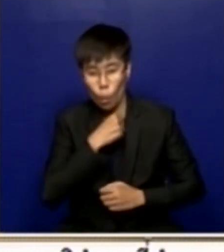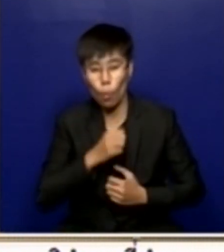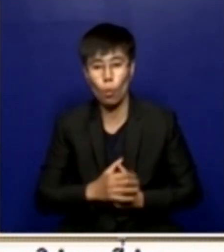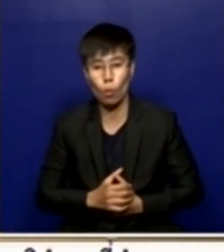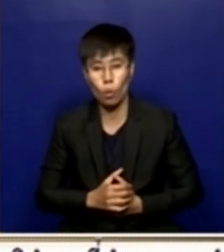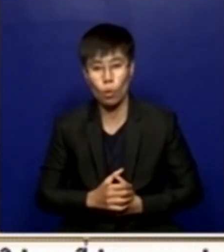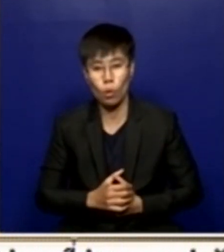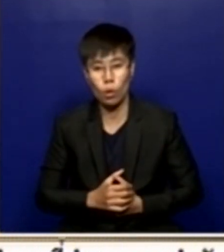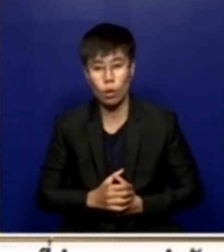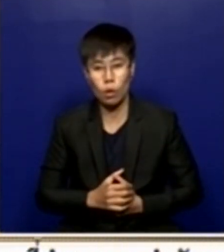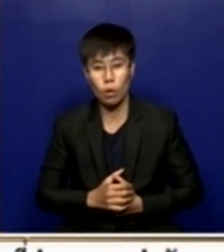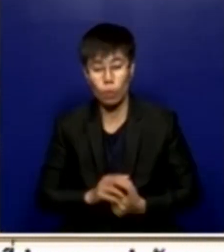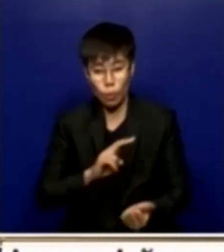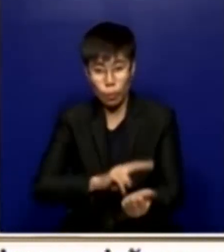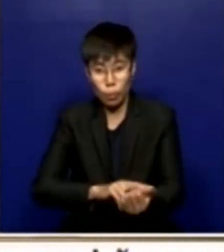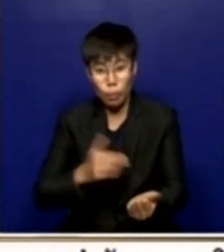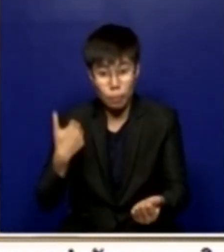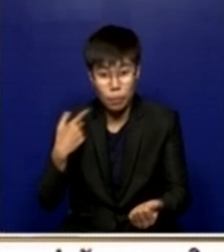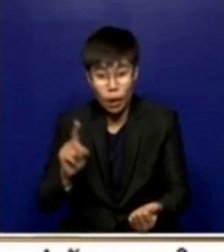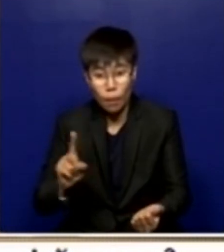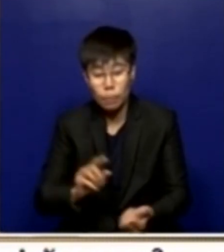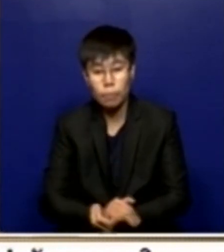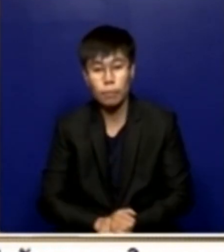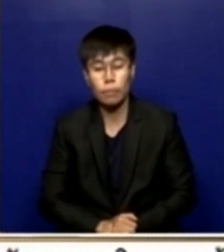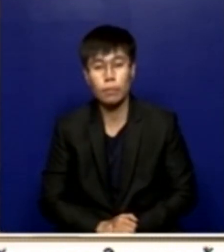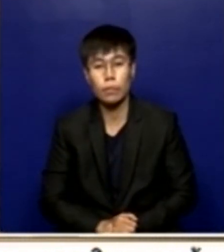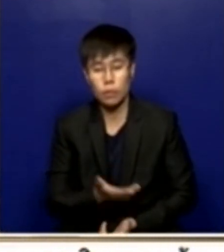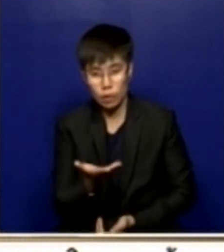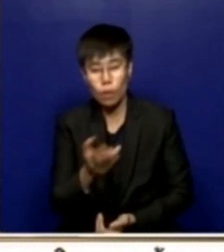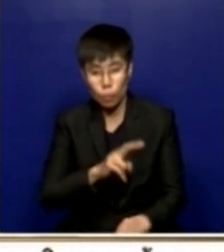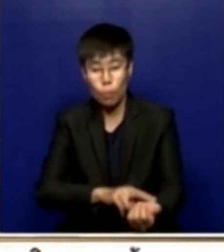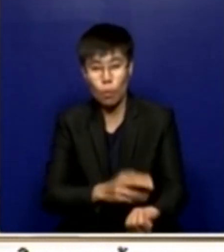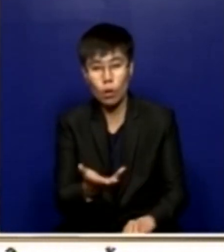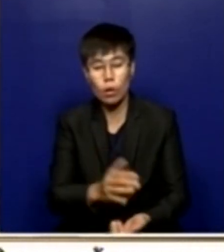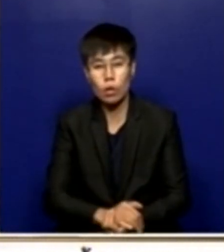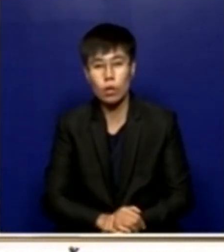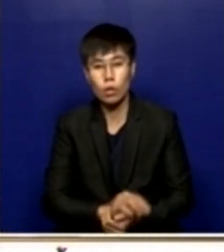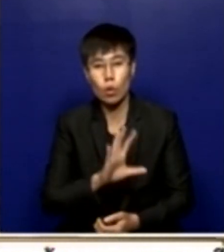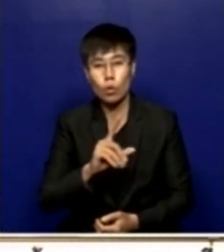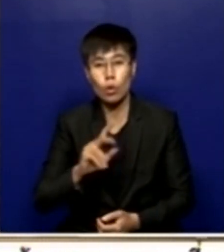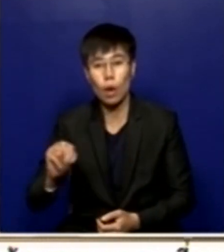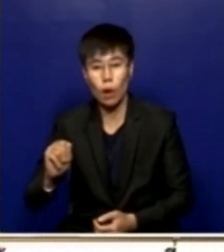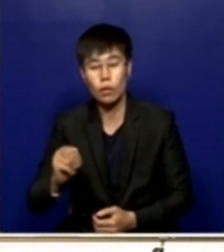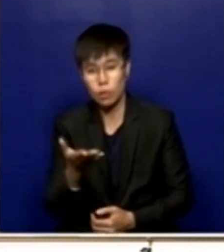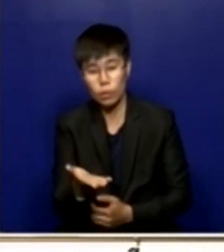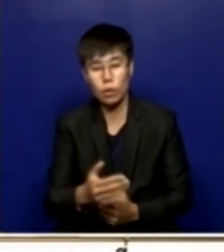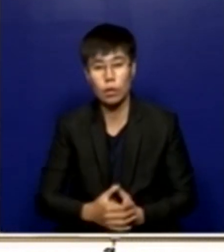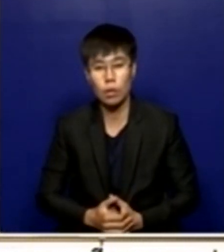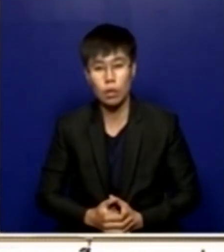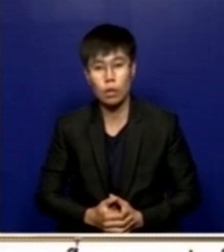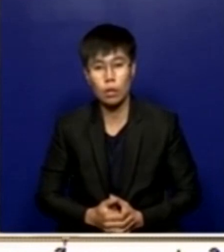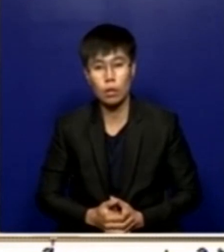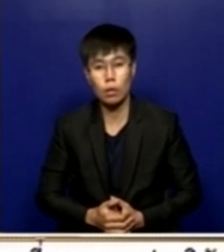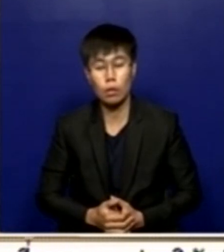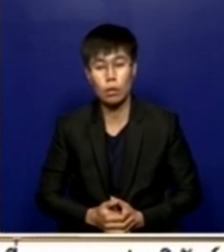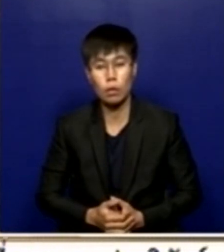คุณหมอมีอะไรไหมครับถ้าไม่ต้องครับเชิญคุณหมอก็แล้วนะเนี้ยเริ่มต้นภาษาที่เคารพ